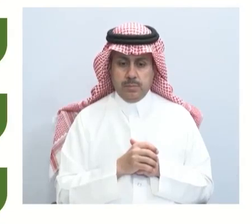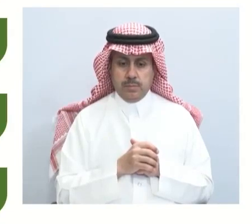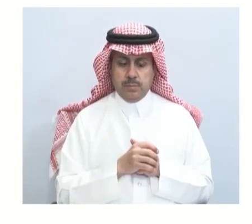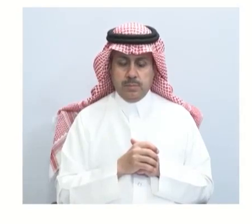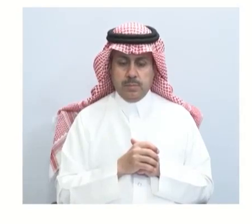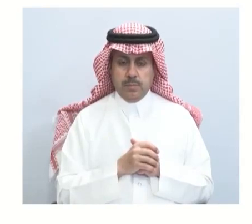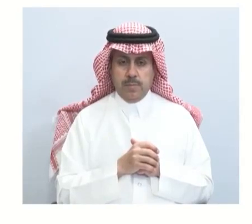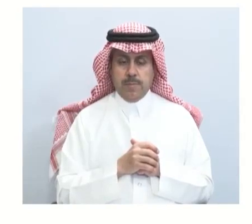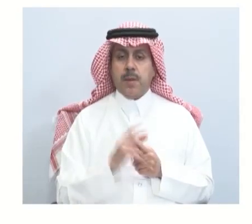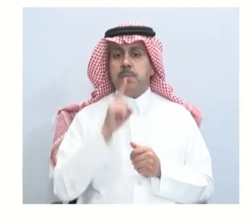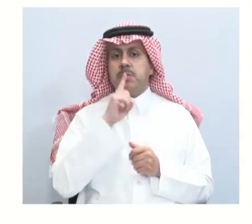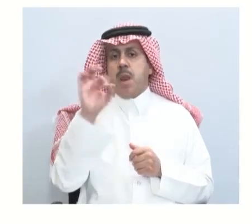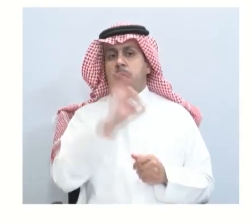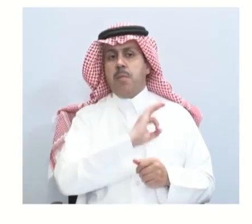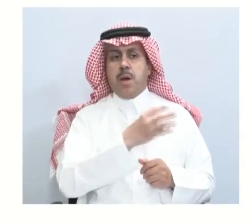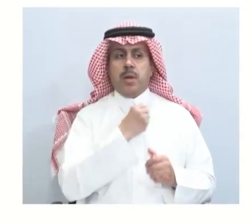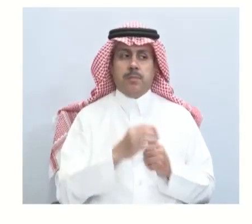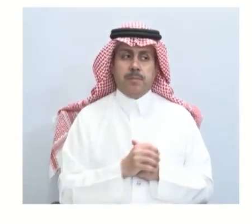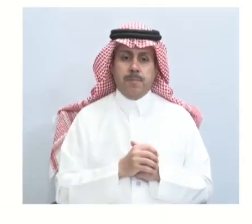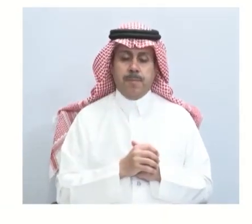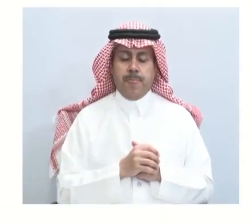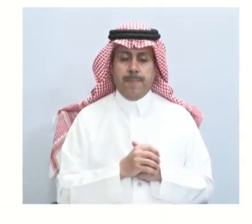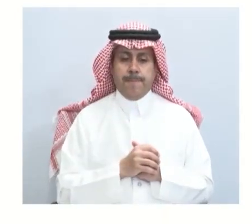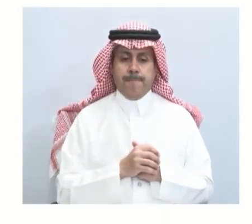الثاني نبدا بسم الله الرحمن